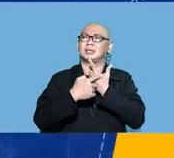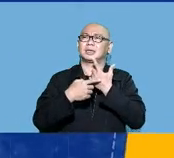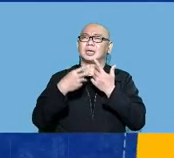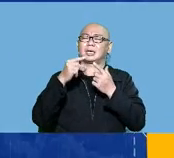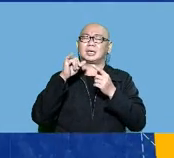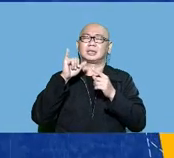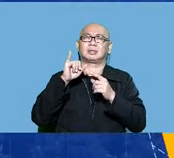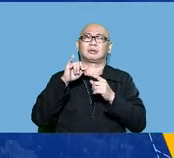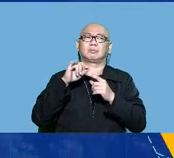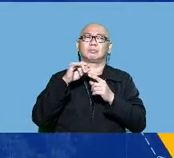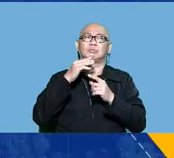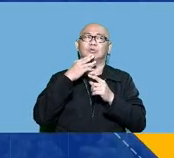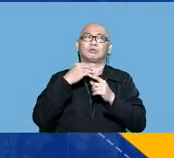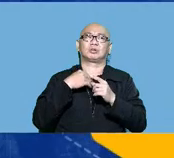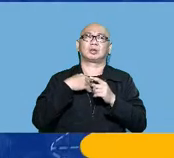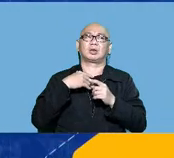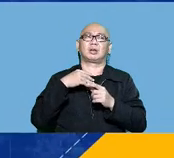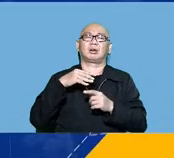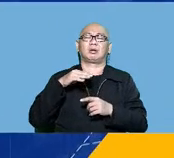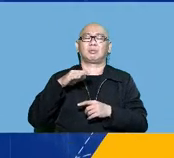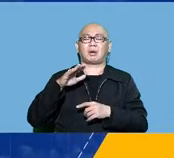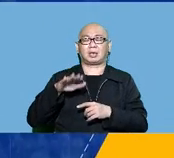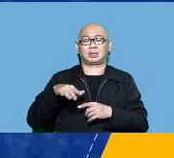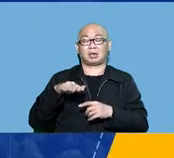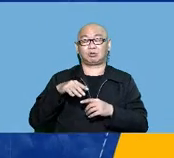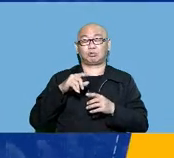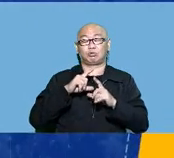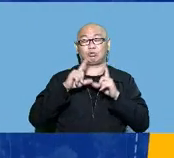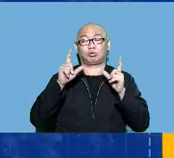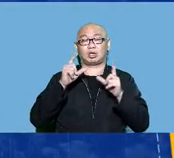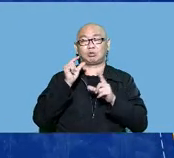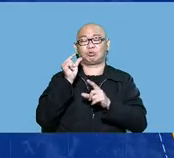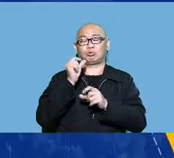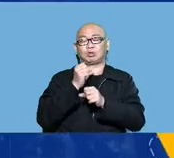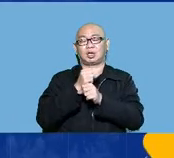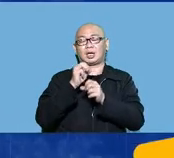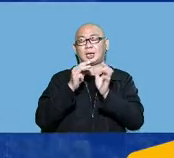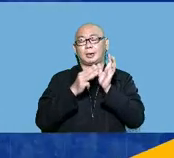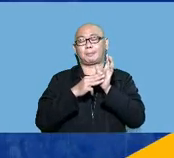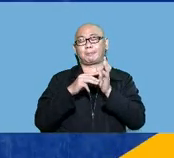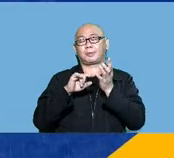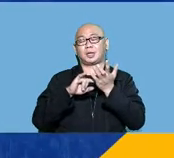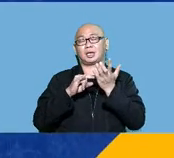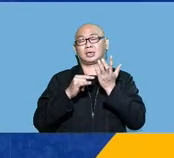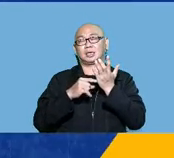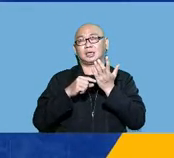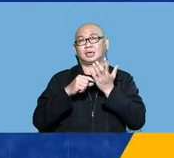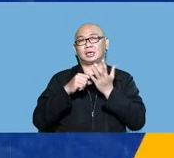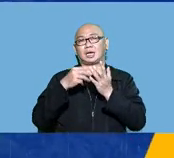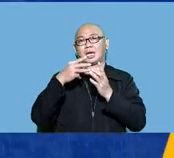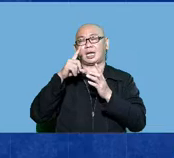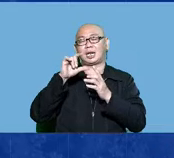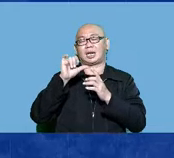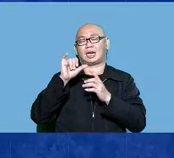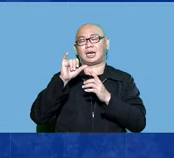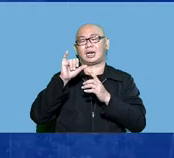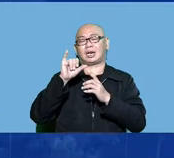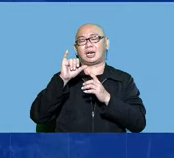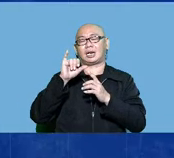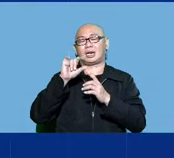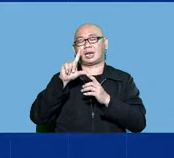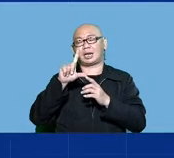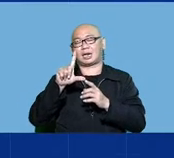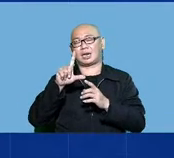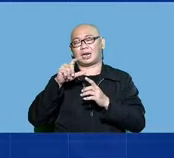putri yang lulusan UGM juga, S3 UGM, Dr. UGM di Teknik Elektro itu. Ilmunya sangat susah teknik elektro itu.